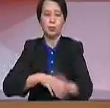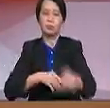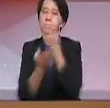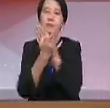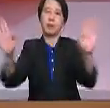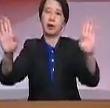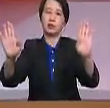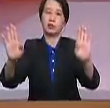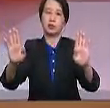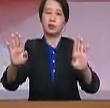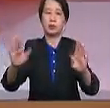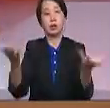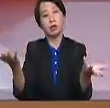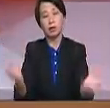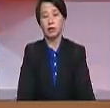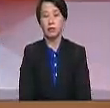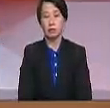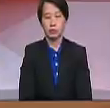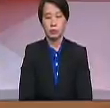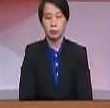bebas untuk keluar.